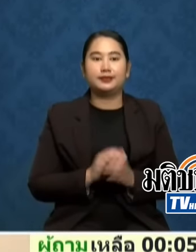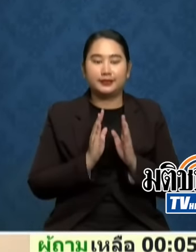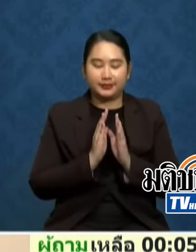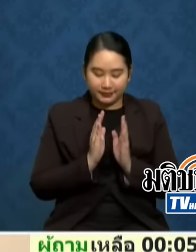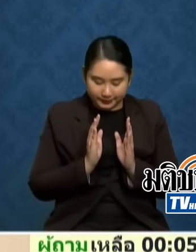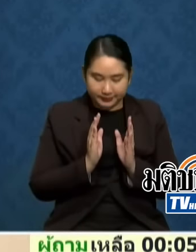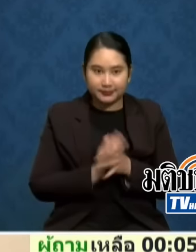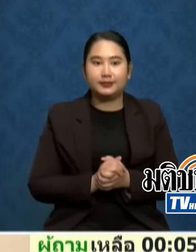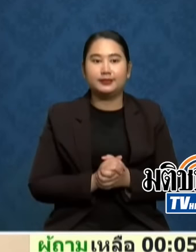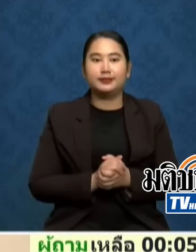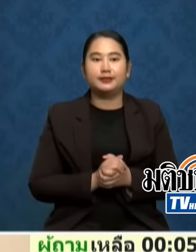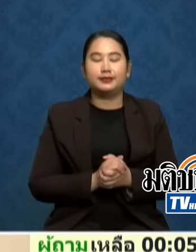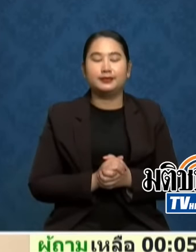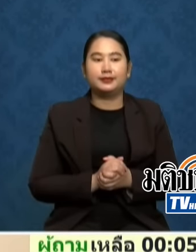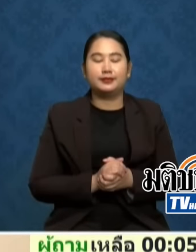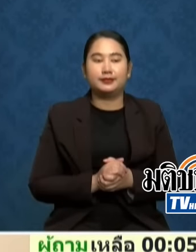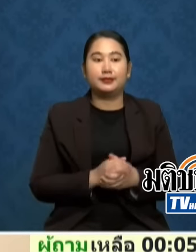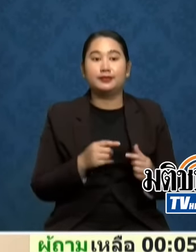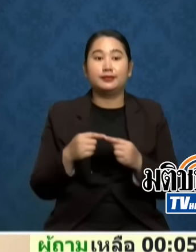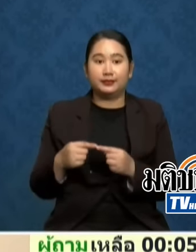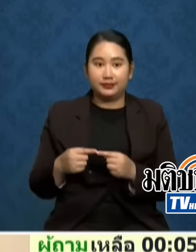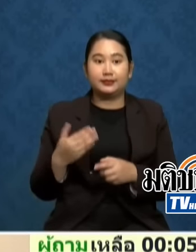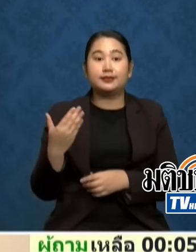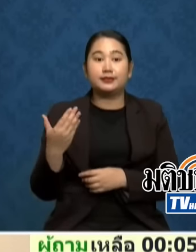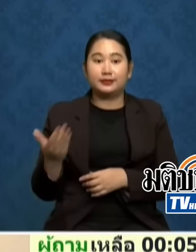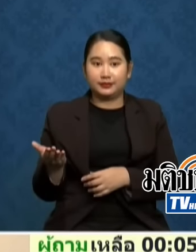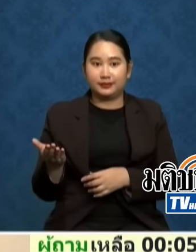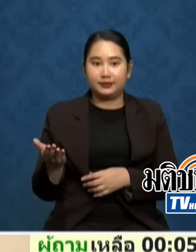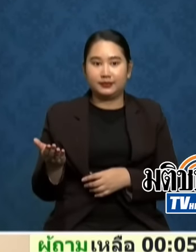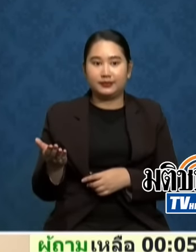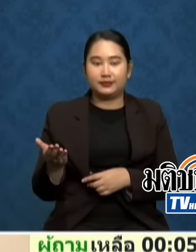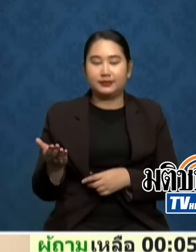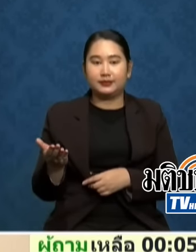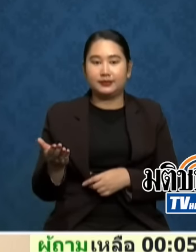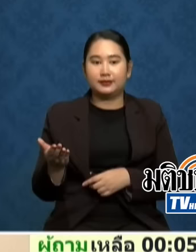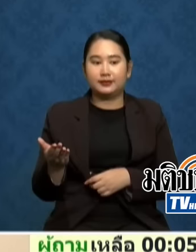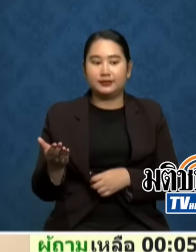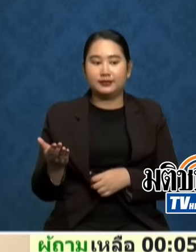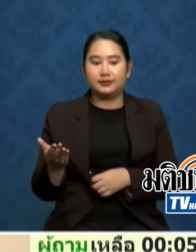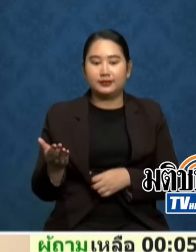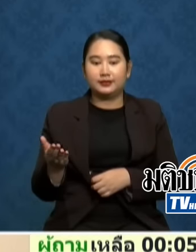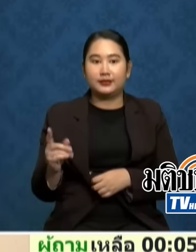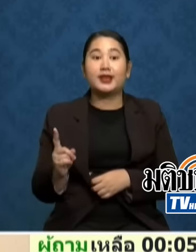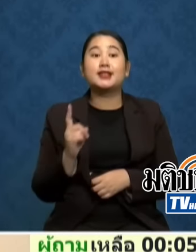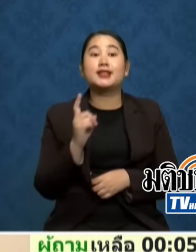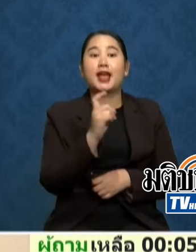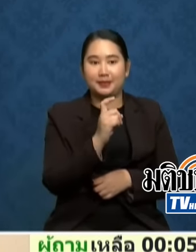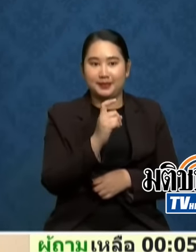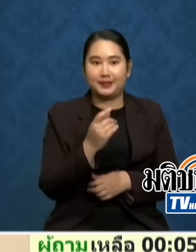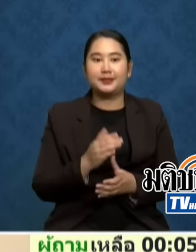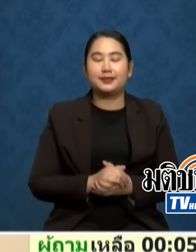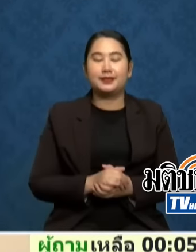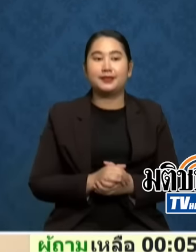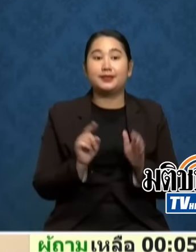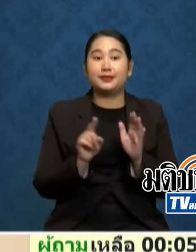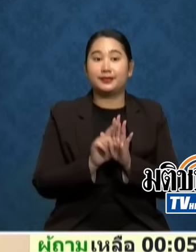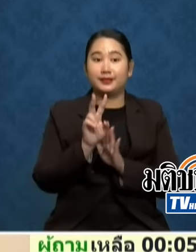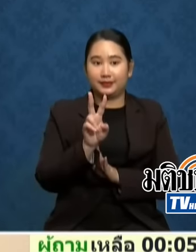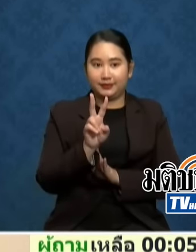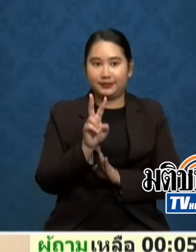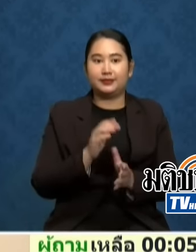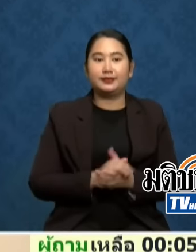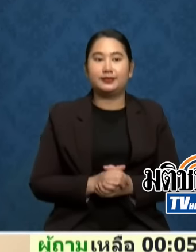รัฐมนตรีช่วยว่าการกระทรวงมหาดไทยครับต่อไปครับก็เชิญท่านพัทรพงศ์ลีลาพัฒน์ถามเป็นคำถามที่